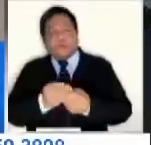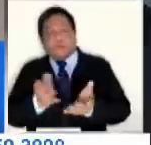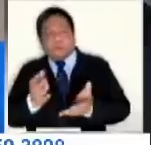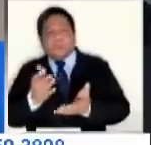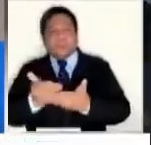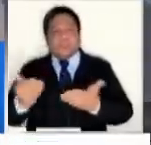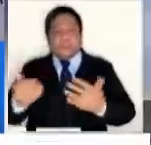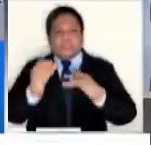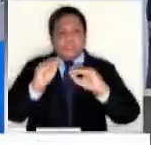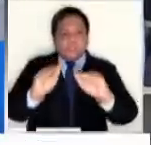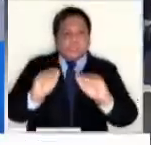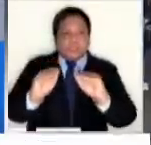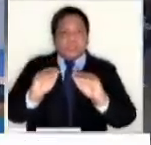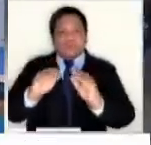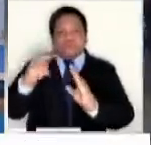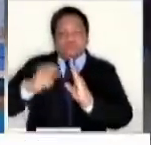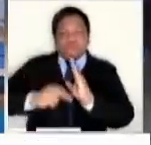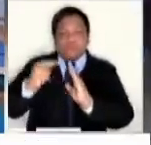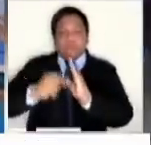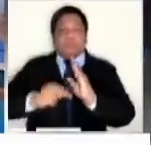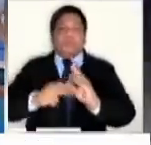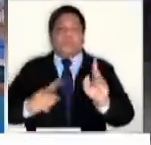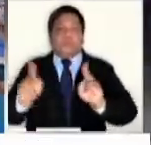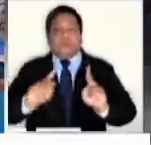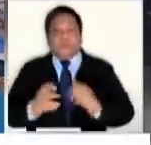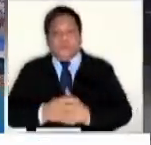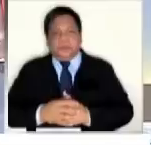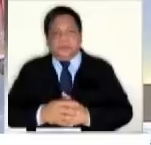na magbasa ang mga bata.